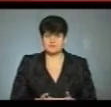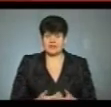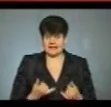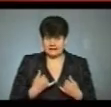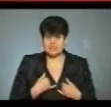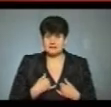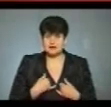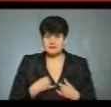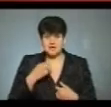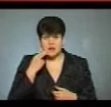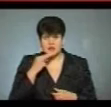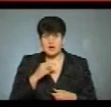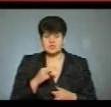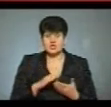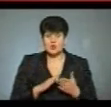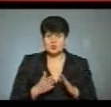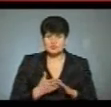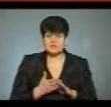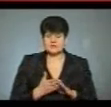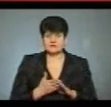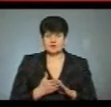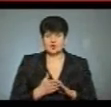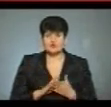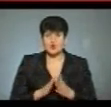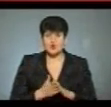нас краще колективно-договірне регулювання